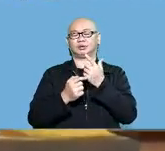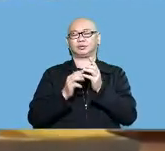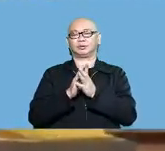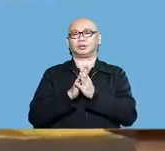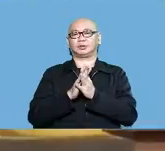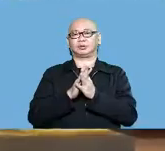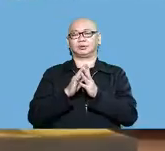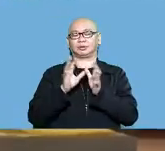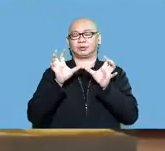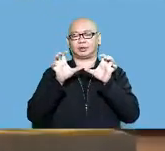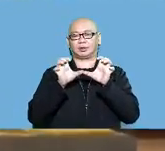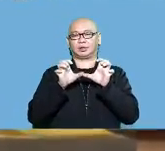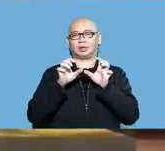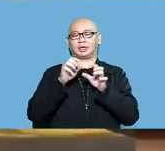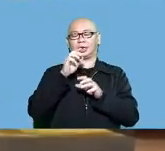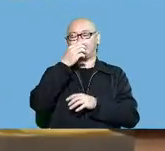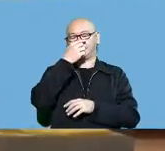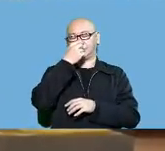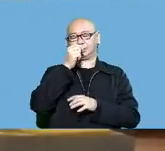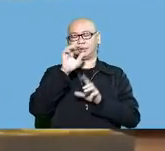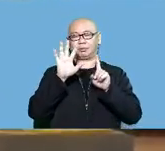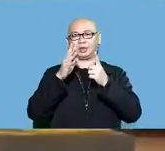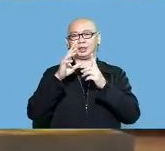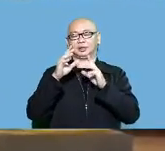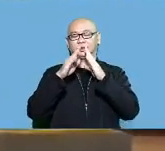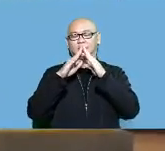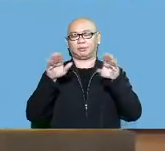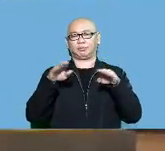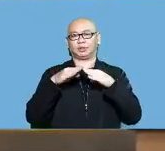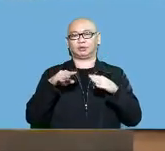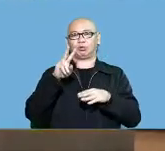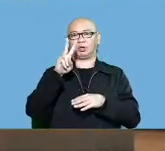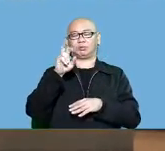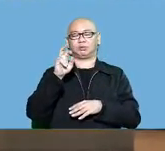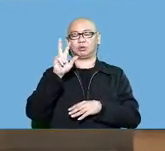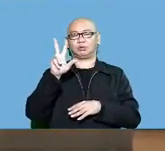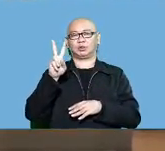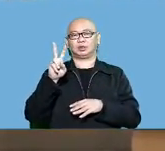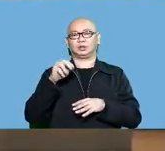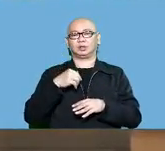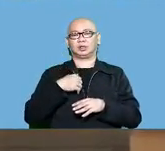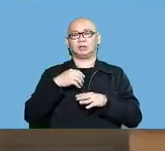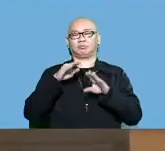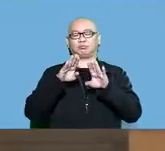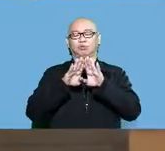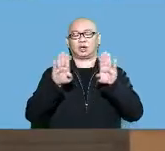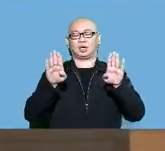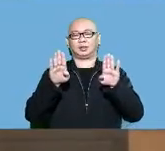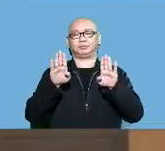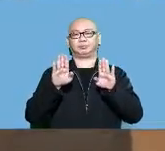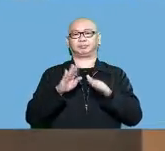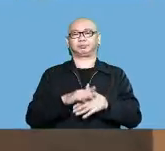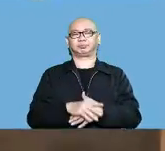Kamis 15 Desember 2022 dengan resmi saya buka.